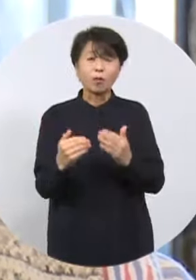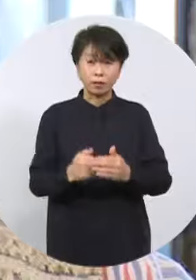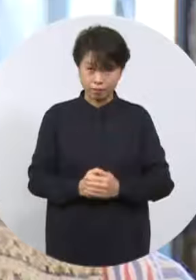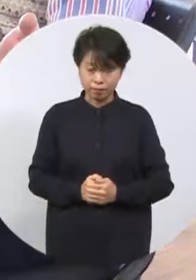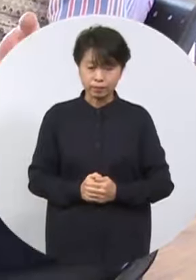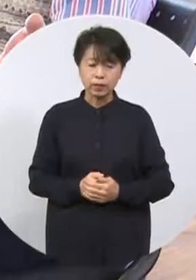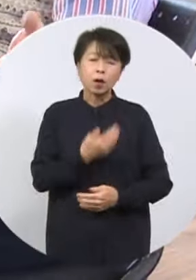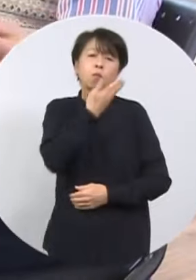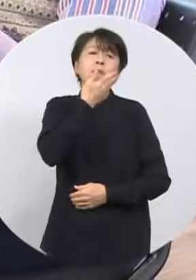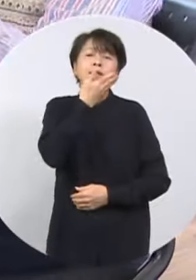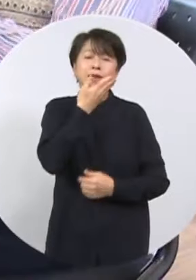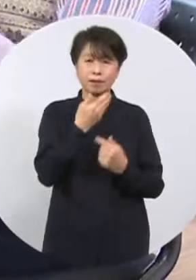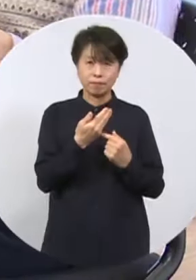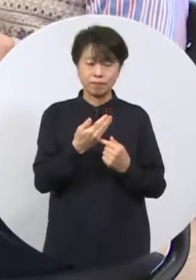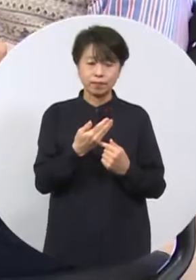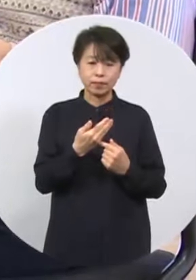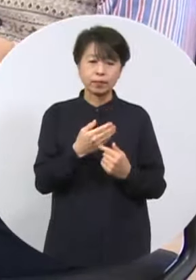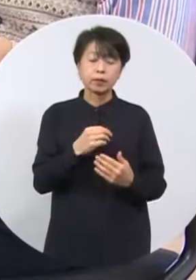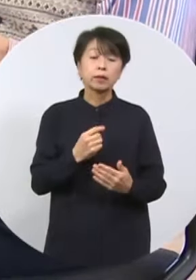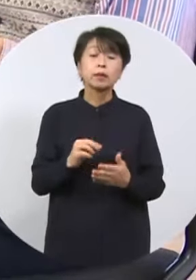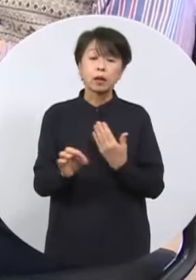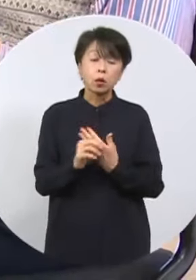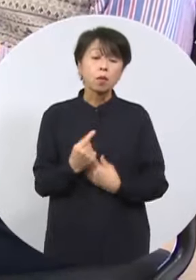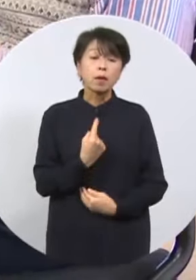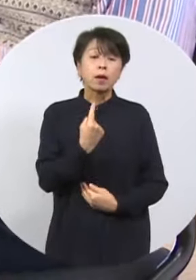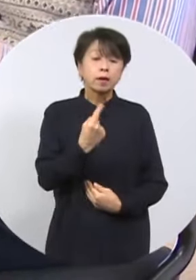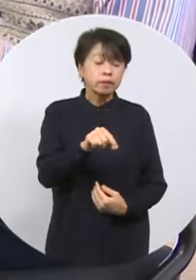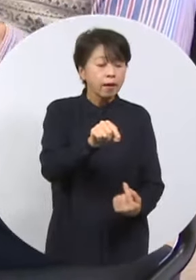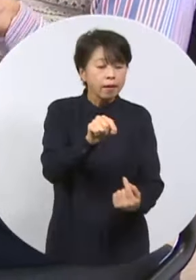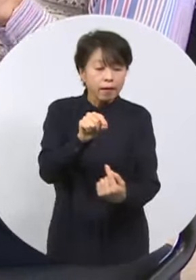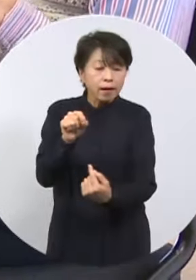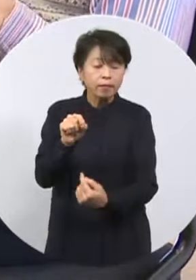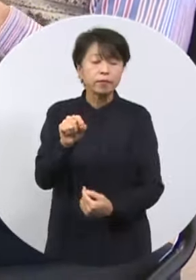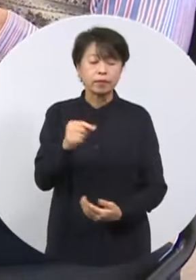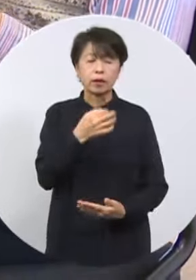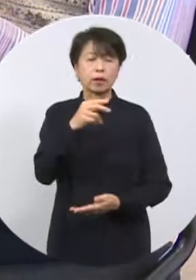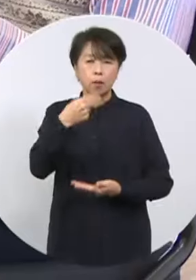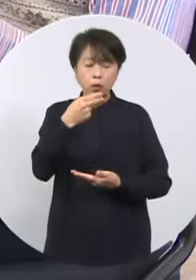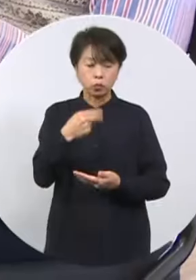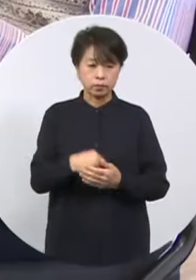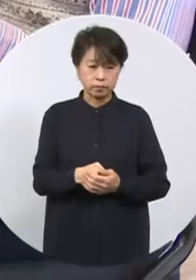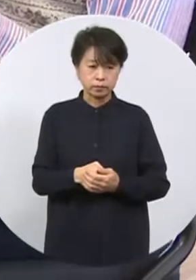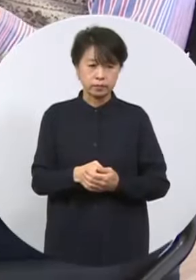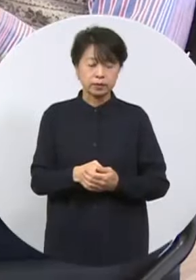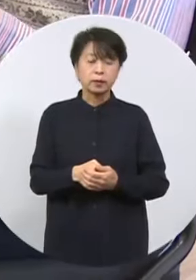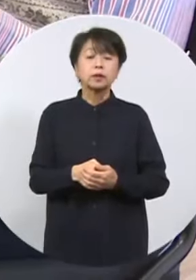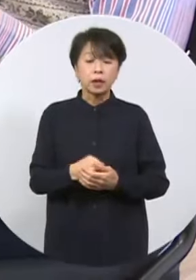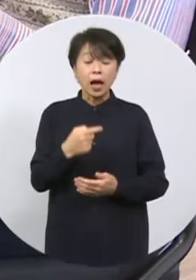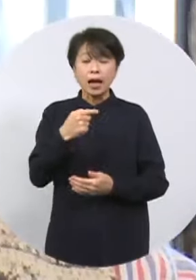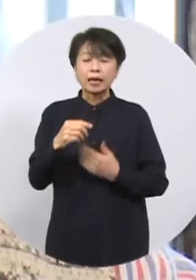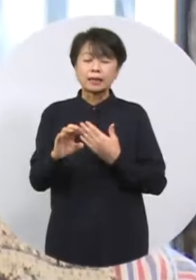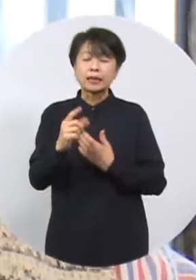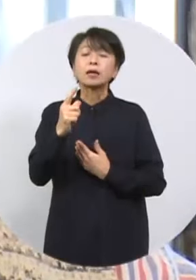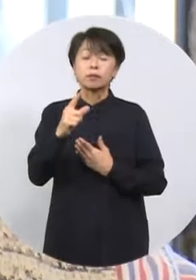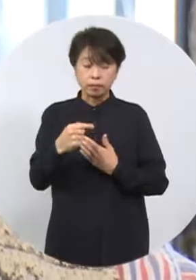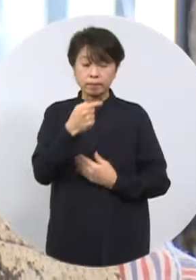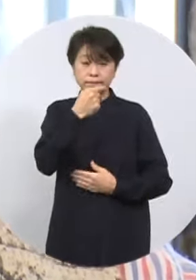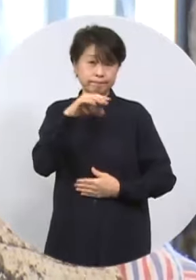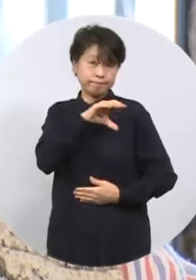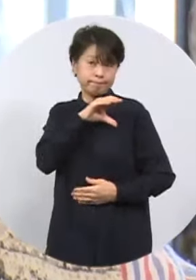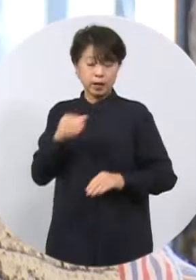スで、そこで選んで食べちゃう。そうじゃなくて、大根を買ってきてそれを輪切りにして